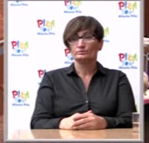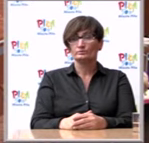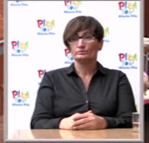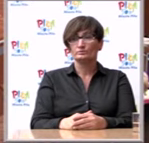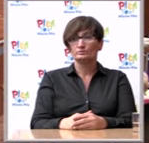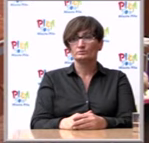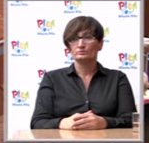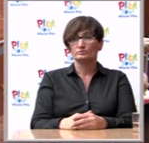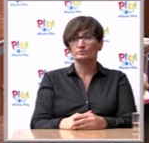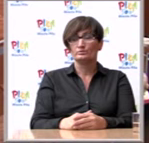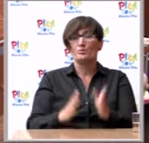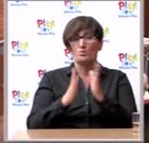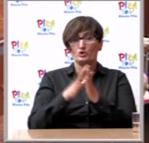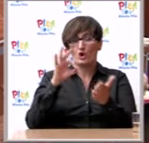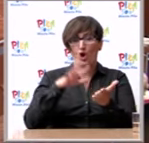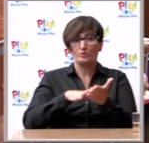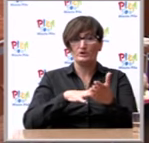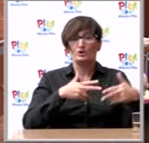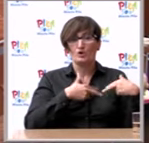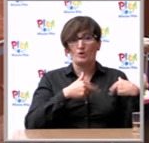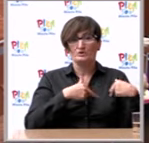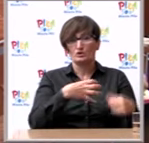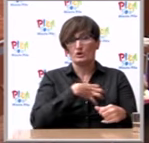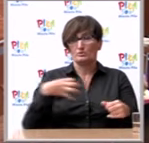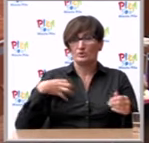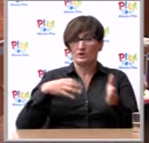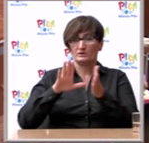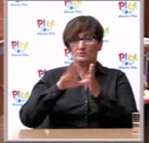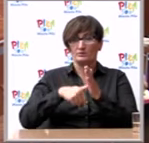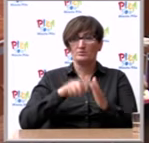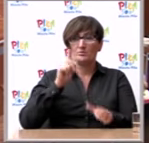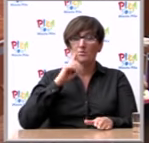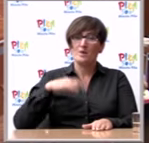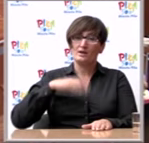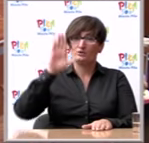Dziękuję bardzo. Poproszę o opinię Komisji Gospodarki Miejskiej. Pan Przewodniczący Jacek Bogusławski.